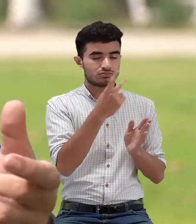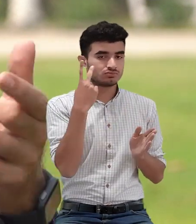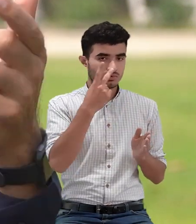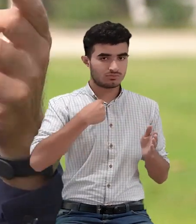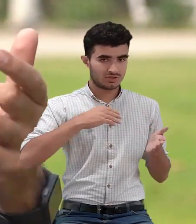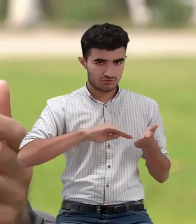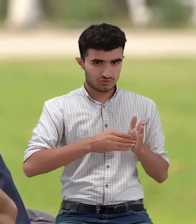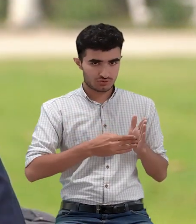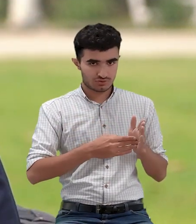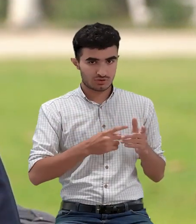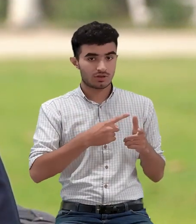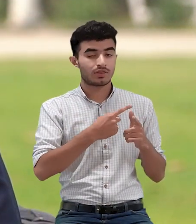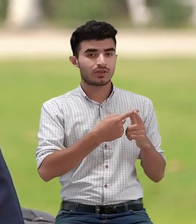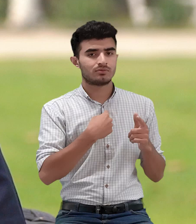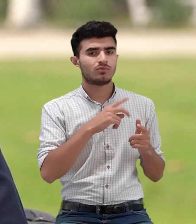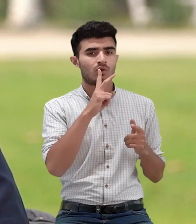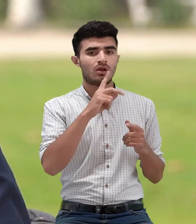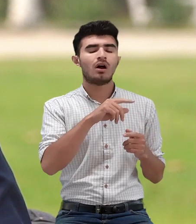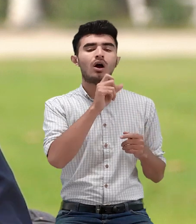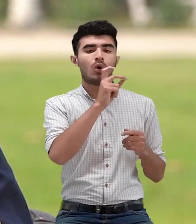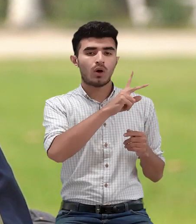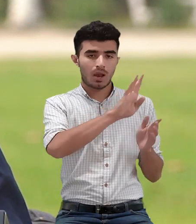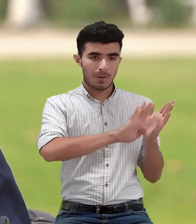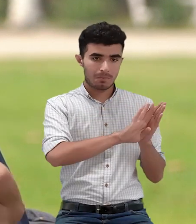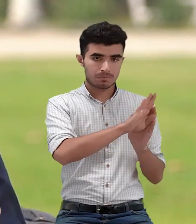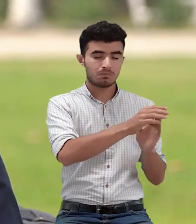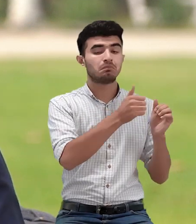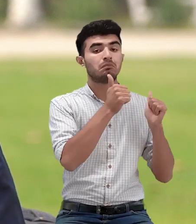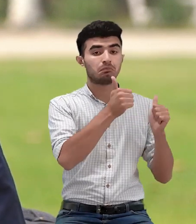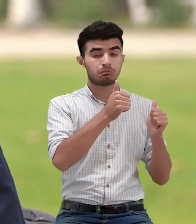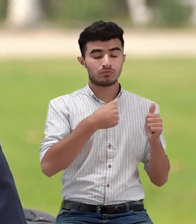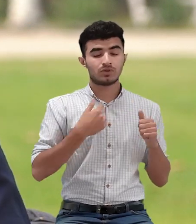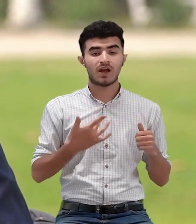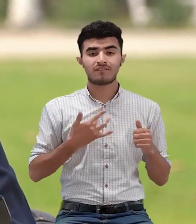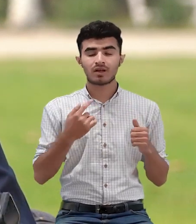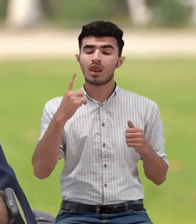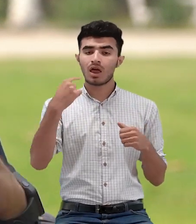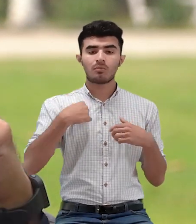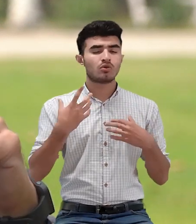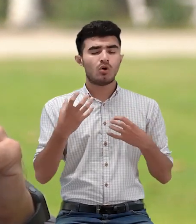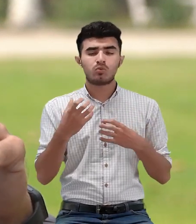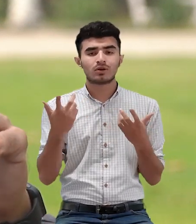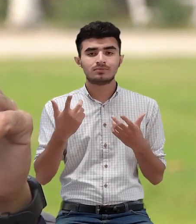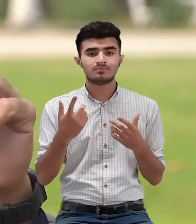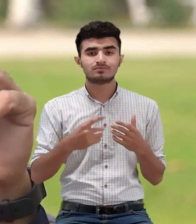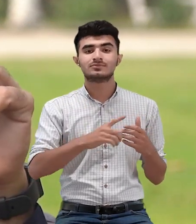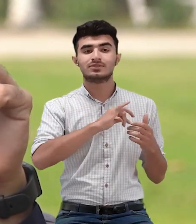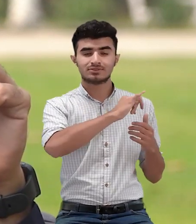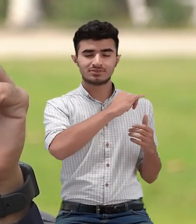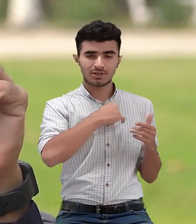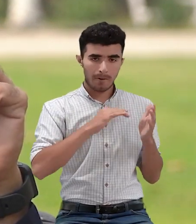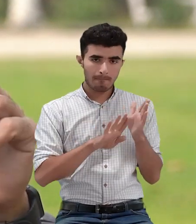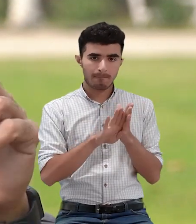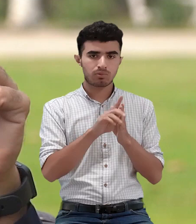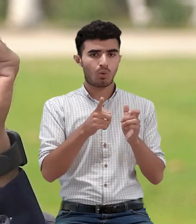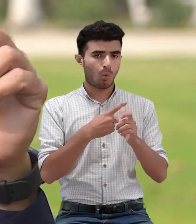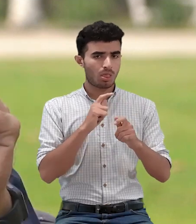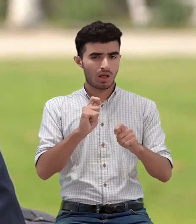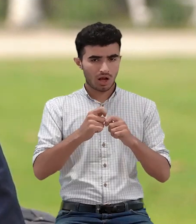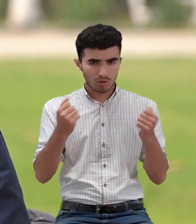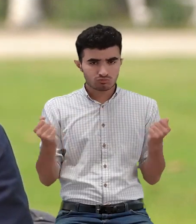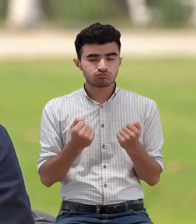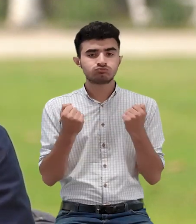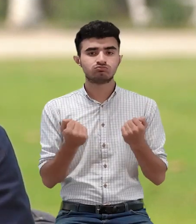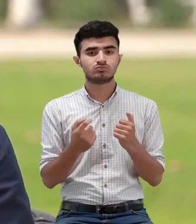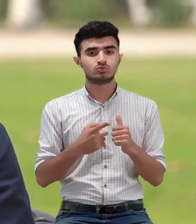अपने दोस्त को इतना आगे बढ़ा दिया है, तो अब अल्लाह ताला मुझसे क्या चाहते हैं। तो मुझे वो रिस्पॉन्स देना है जो मुझे आखिरत